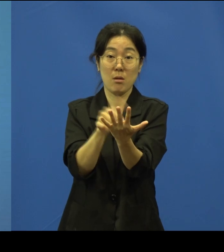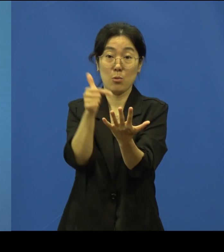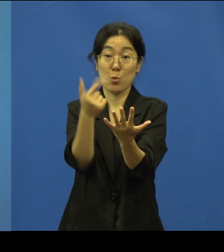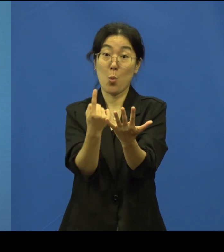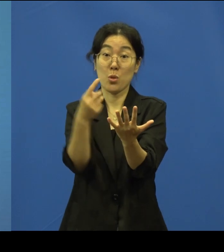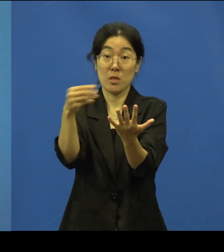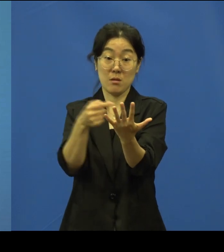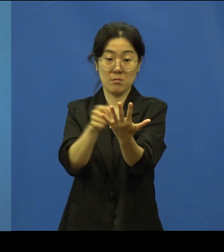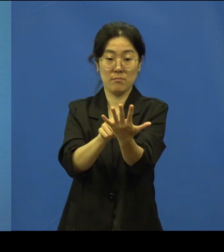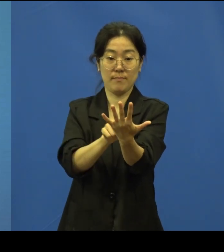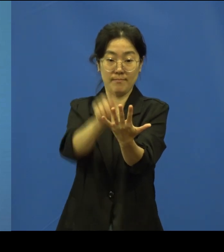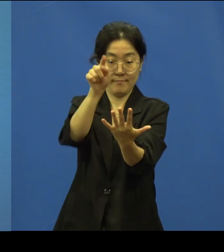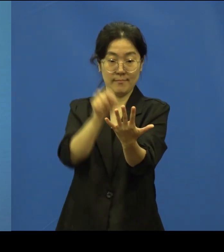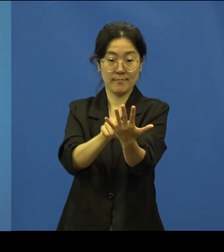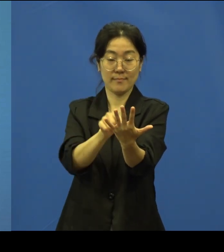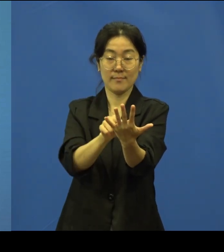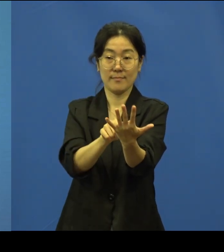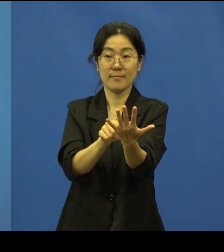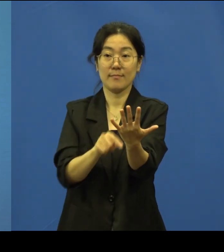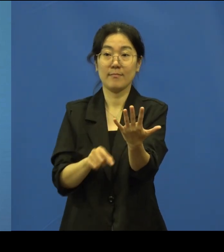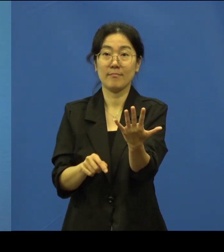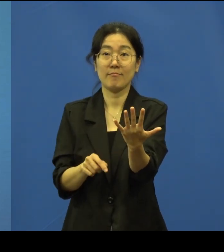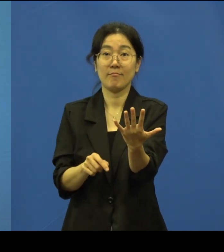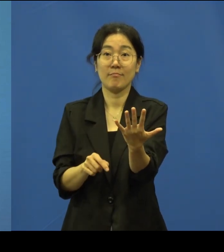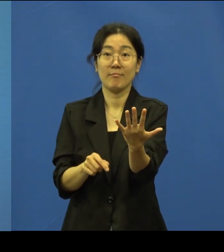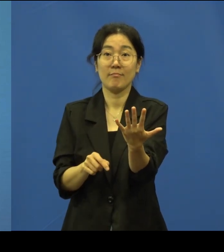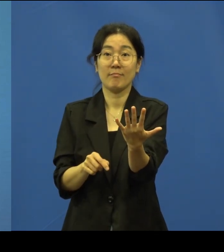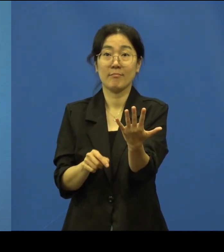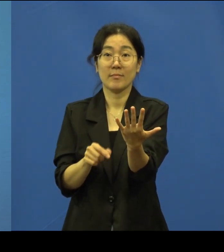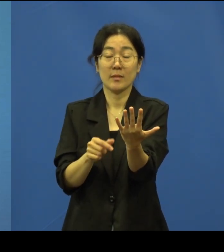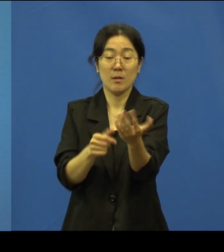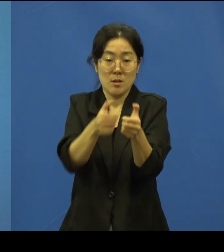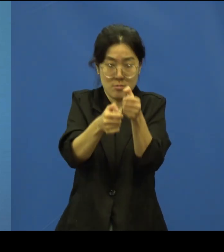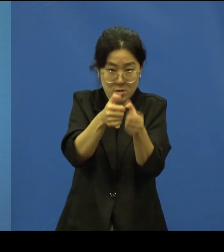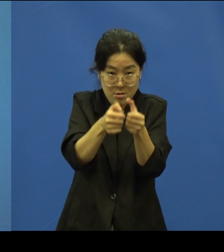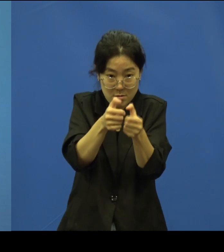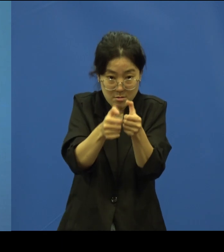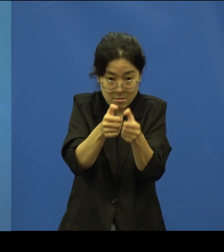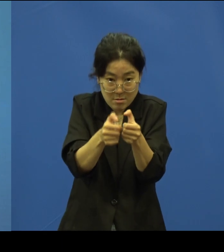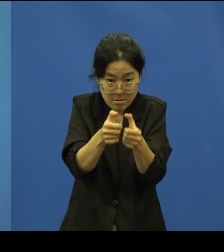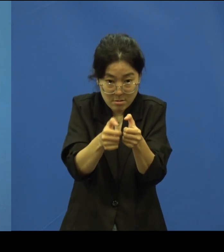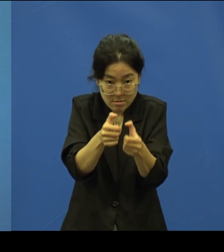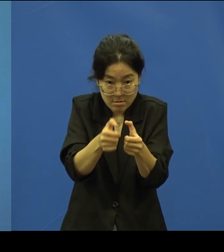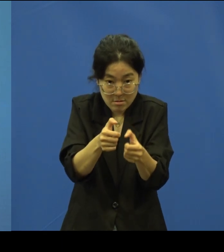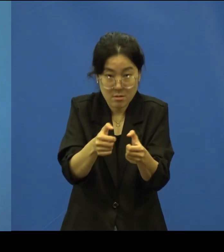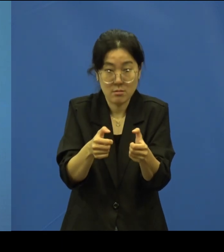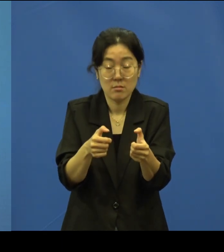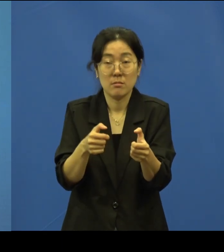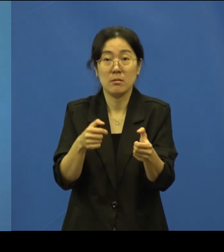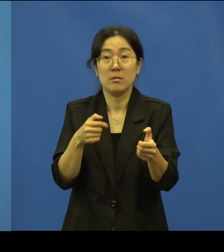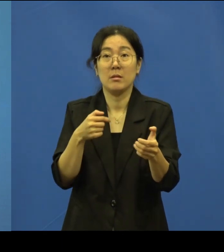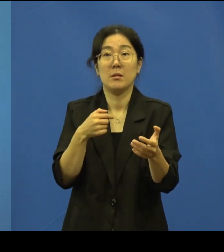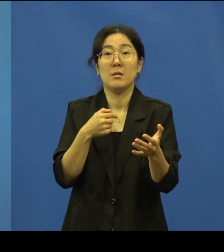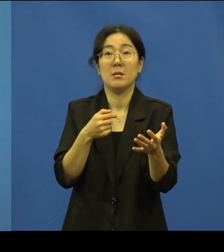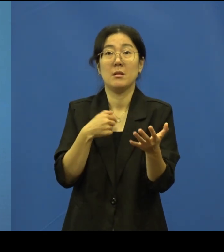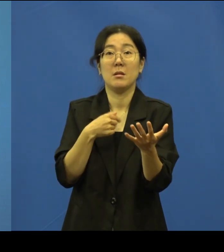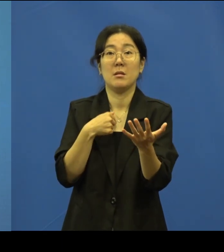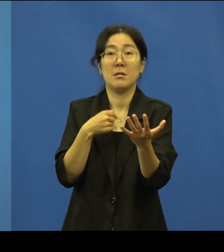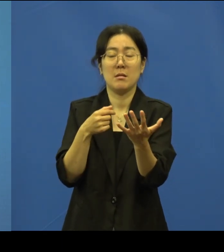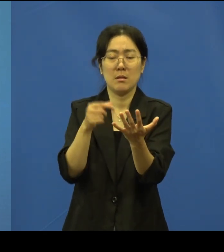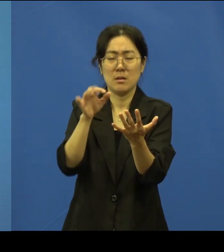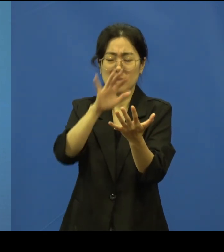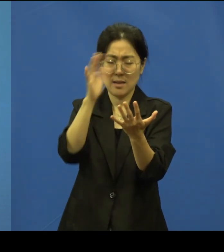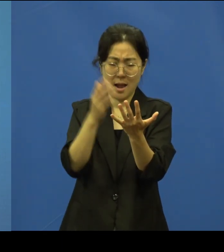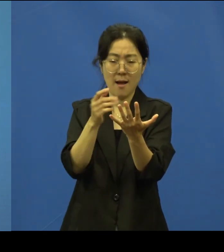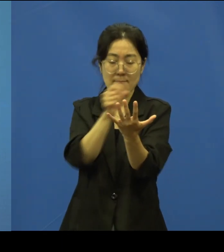갤럭시 쓰시는 분들 보면 삼성 노트 얼마나 좋은지 몰라요. 저는 원노트라고 하는 것에다가 다